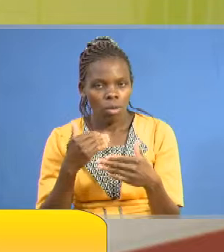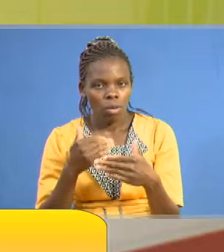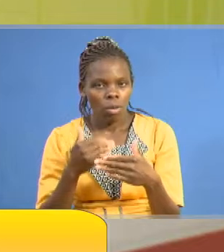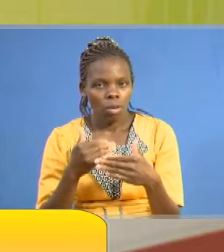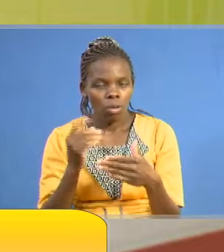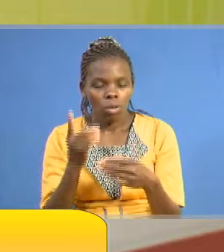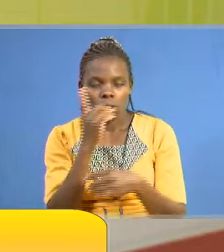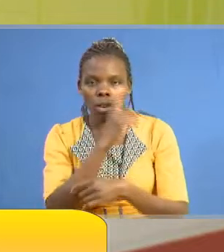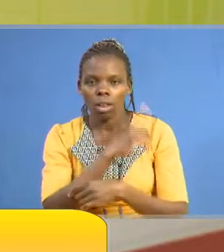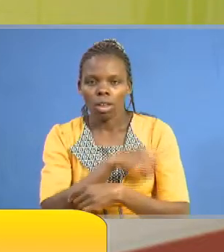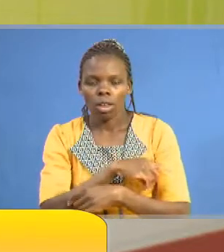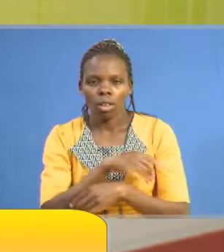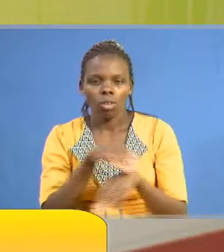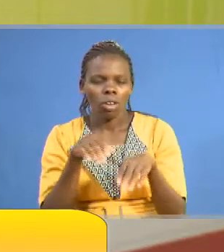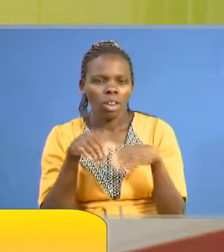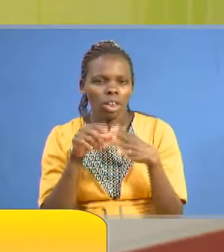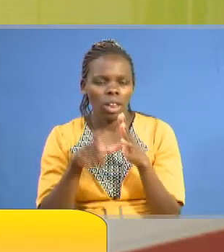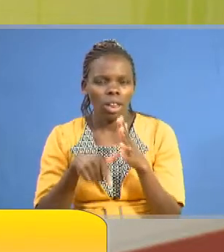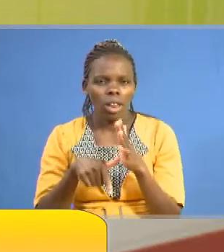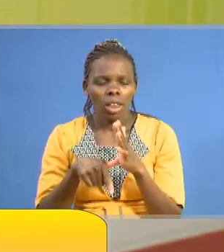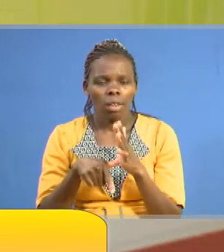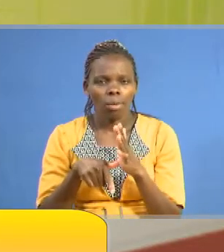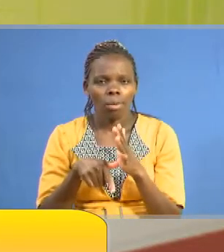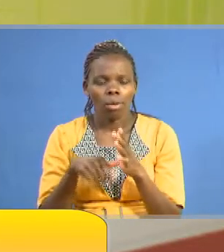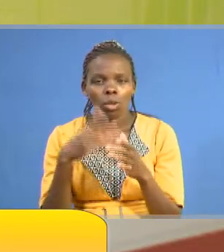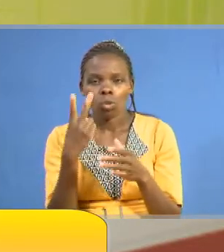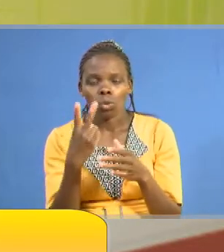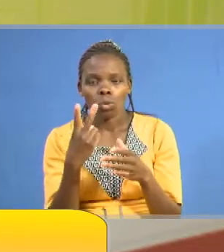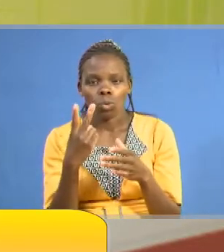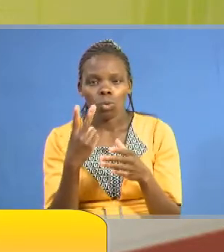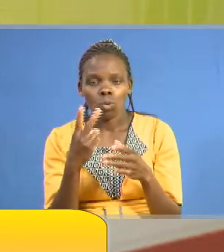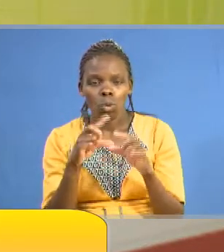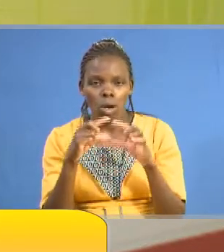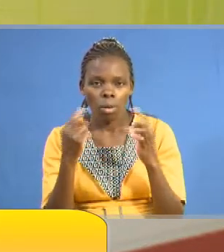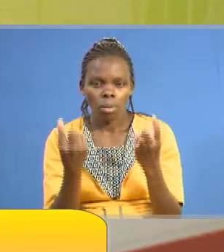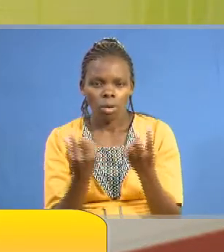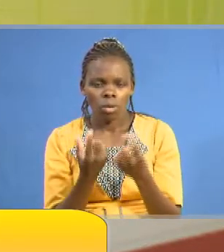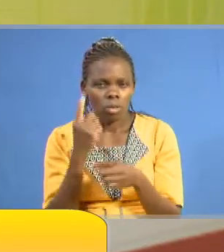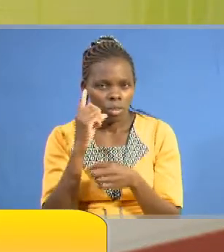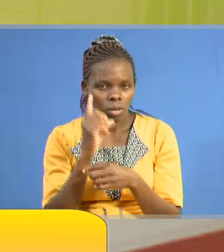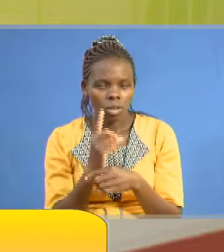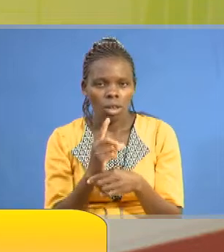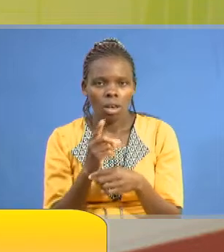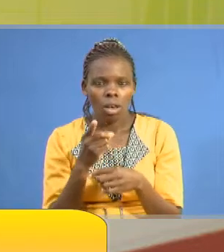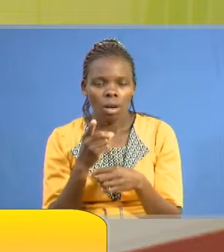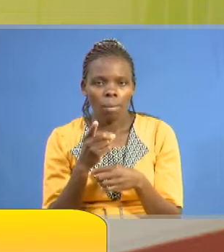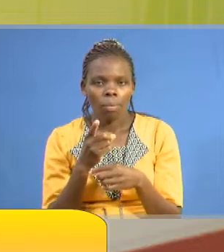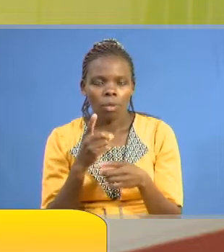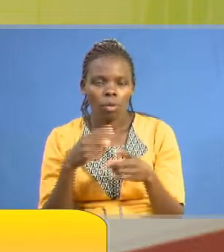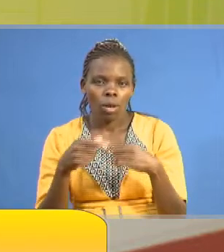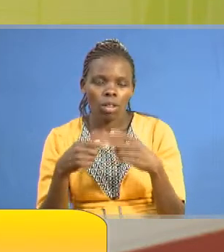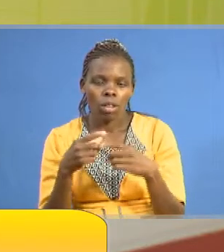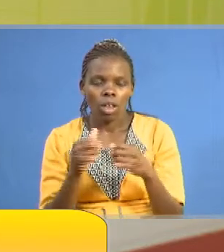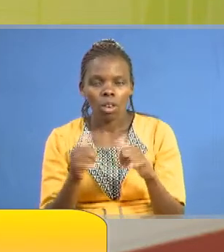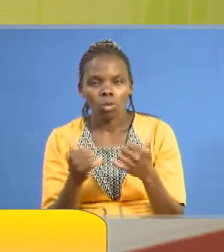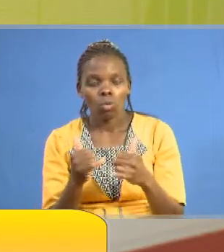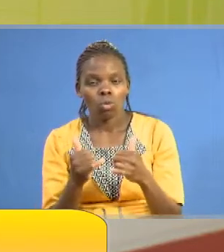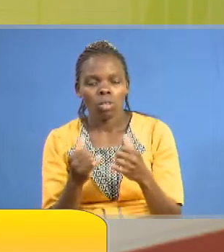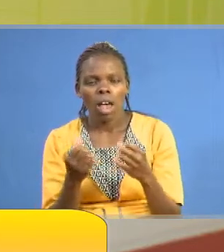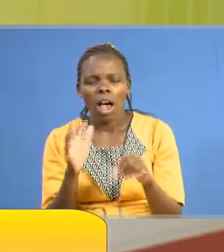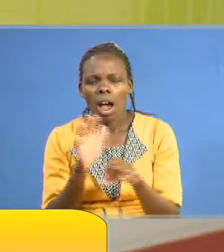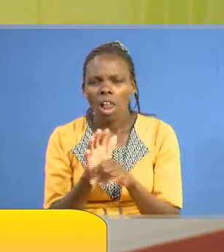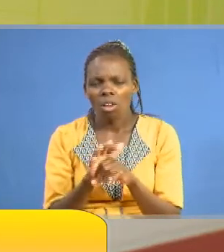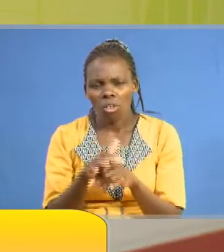matokeo yanaweza kuchelewa baada ya kikundi cha vyama viwili vidogo kutishia hatua za kisheria kufuatia taarifa za matukio